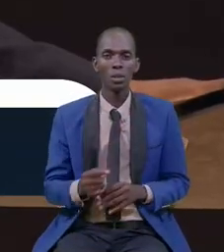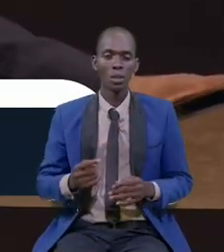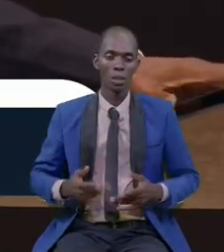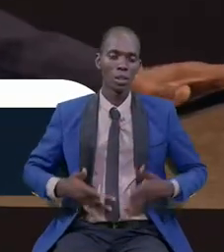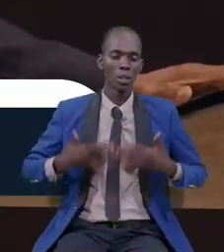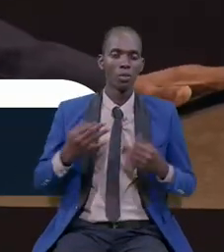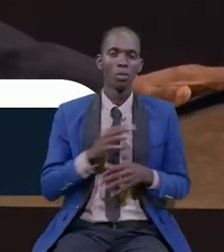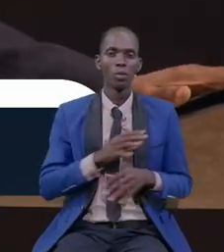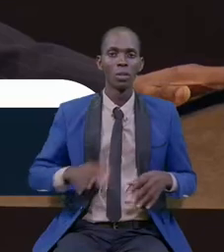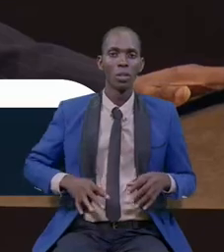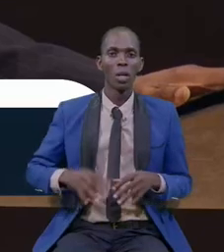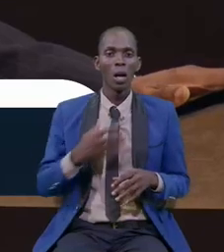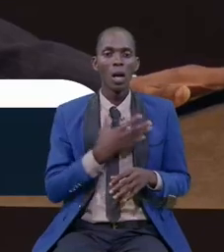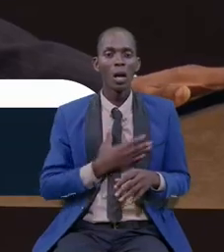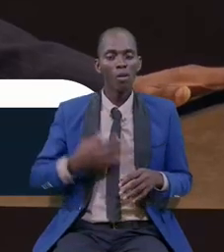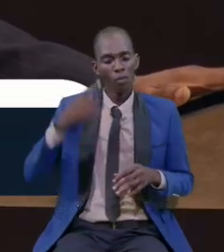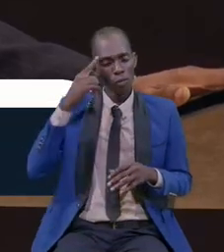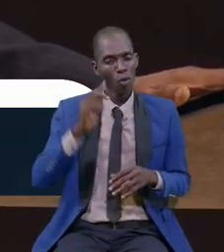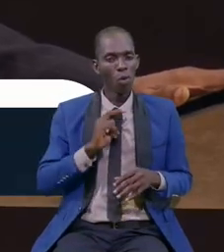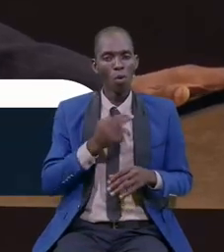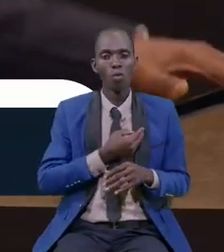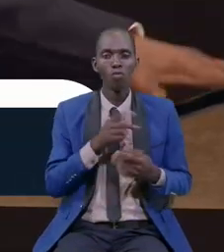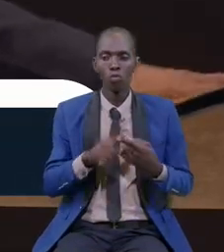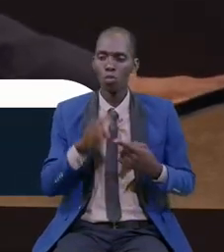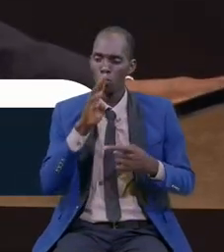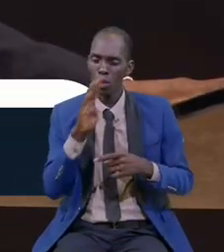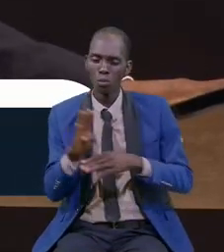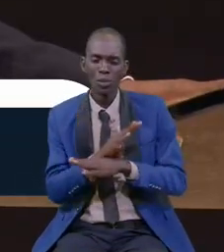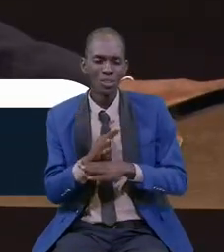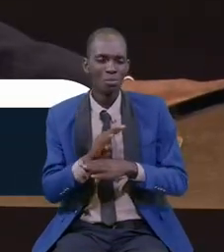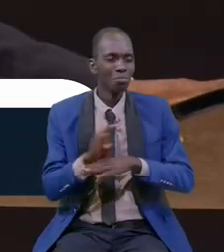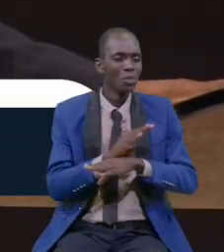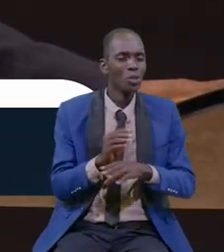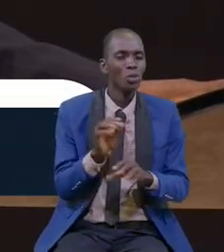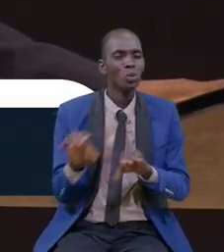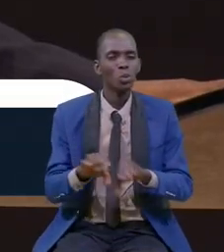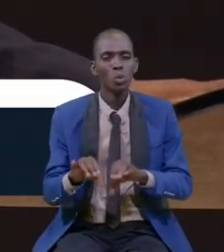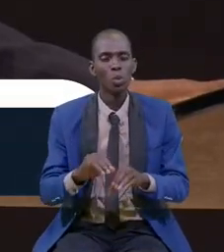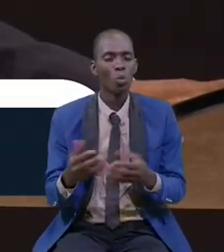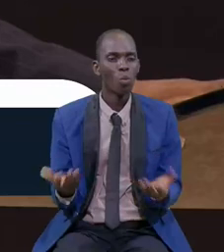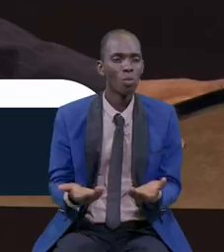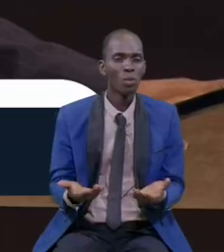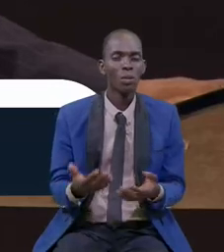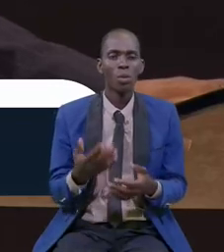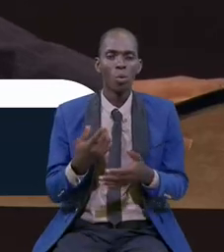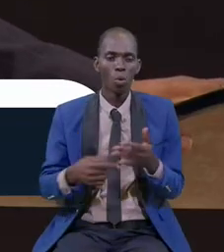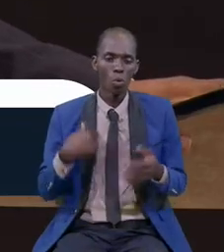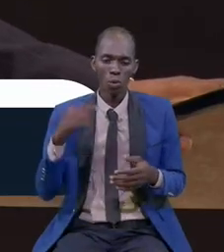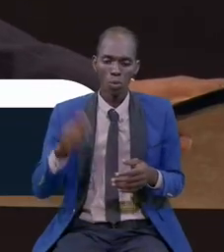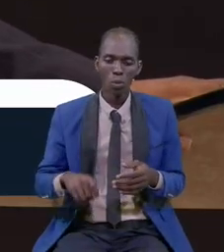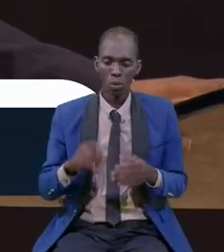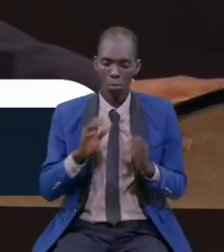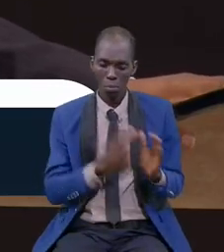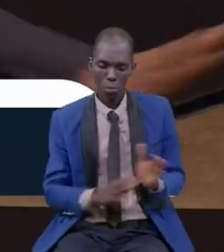cela que la façon dont nous devons être occupés ce que nous devons faire la fois qui doit agir et ce que nous somons en train de